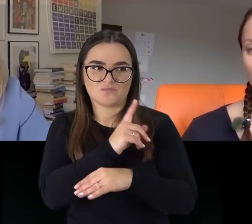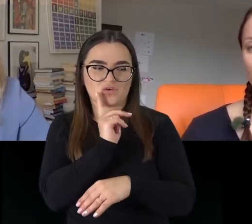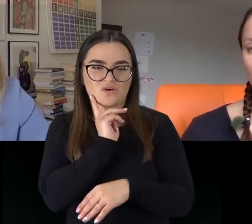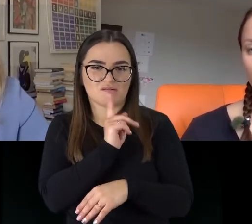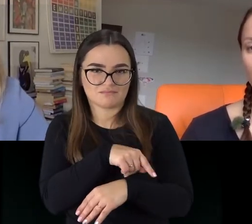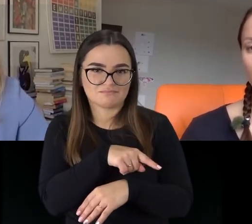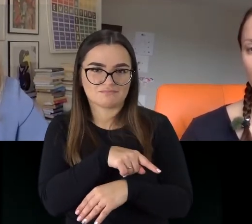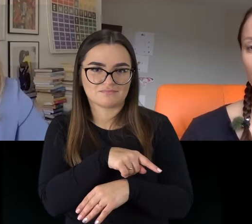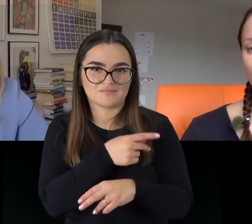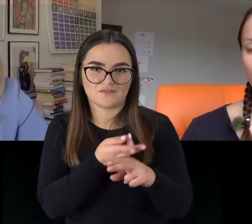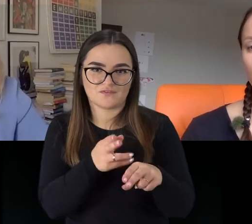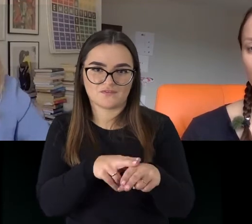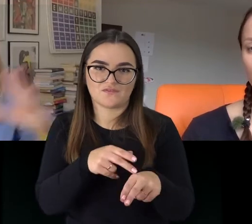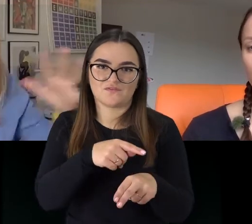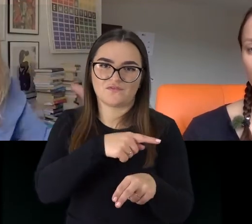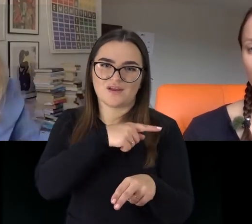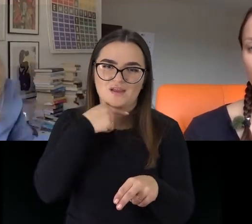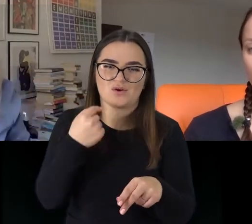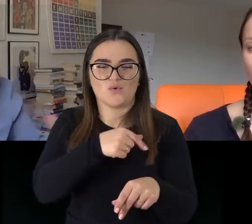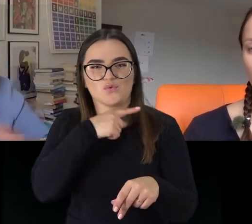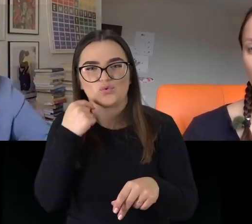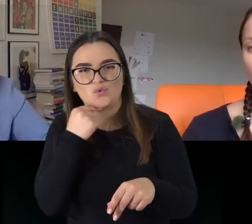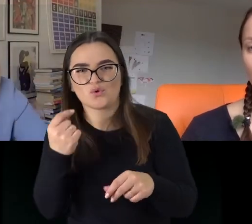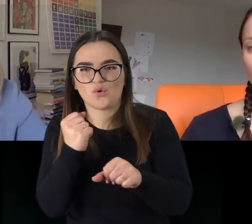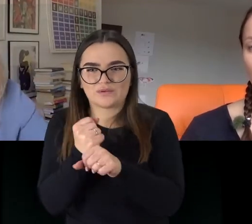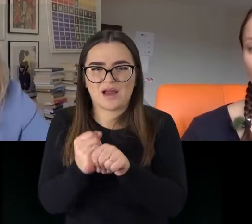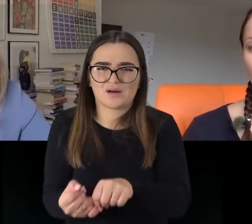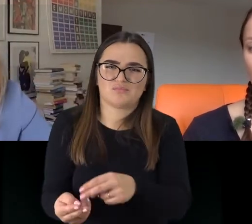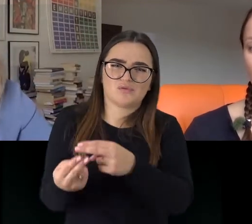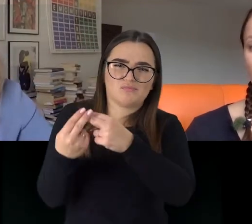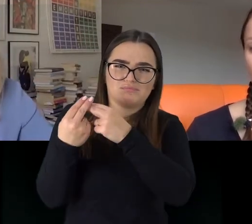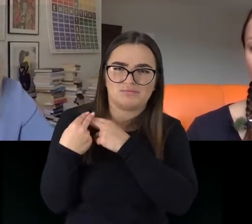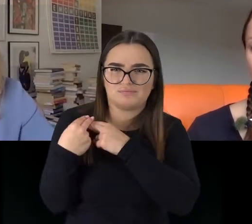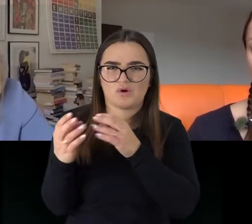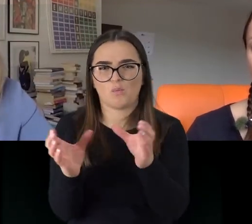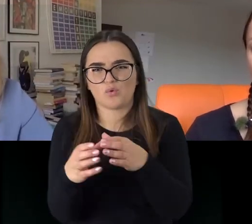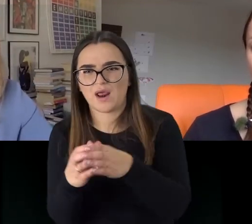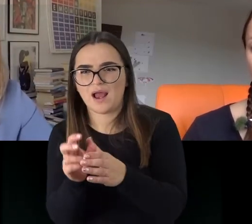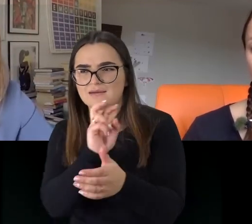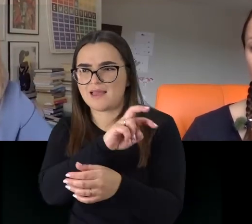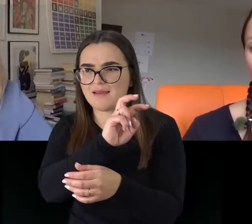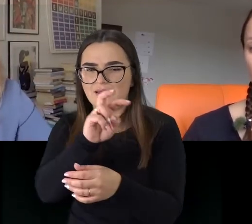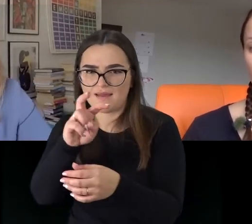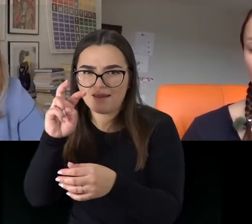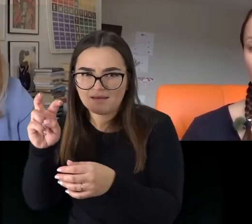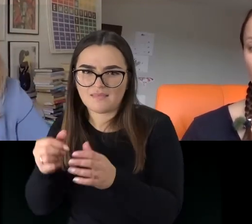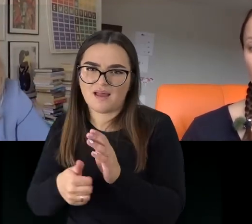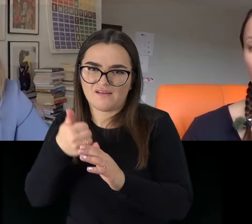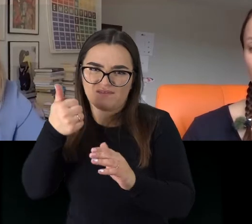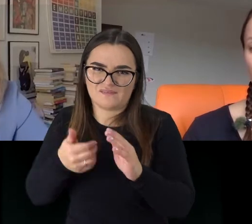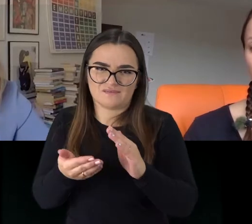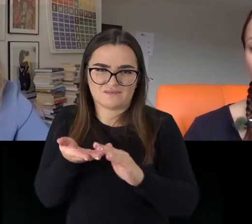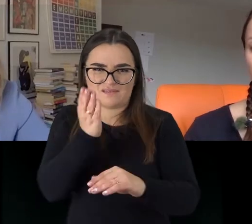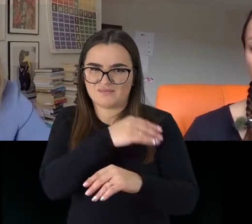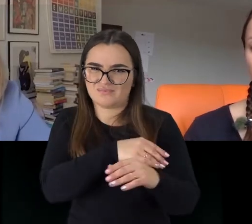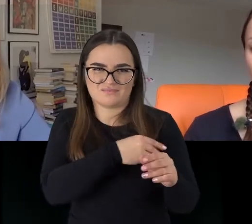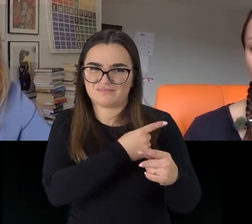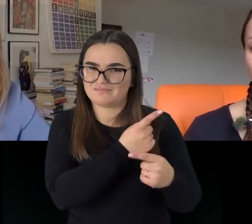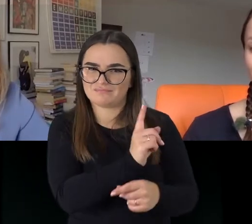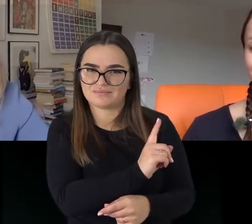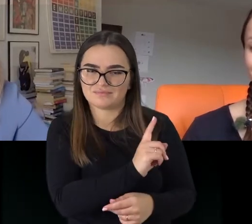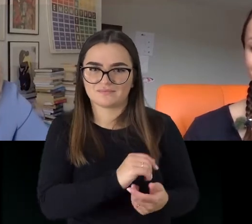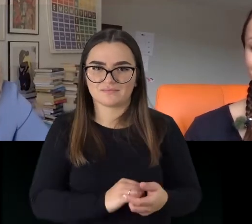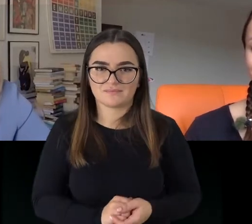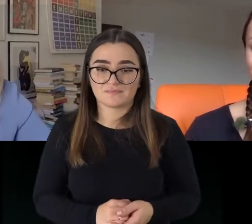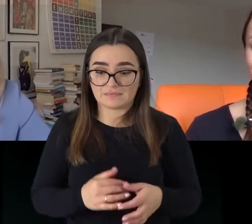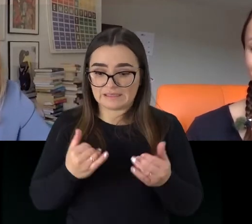yra lengviau apsibriežti ir apsikrauti įvairiausiais būreliais, ten, ar ne, veiklom po pamokinim. Aš dar taip kalbu ir dabar save pagaunu, kad